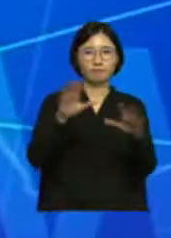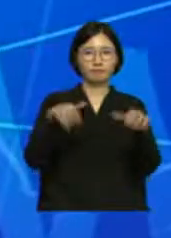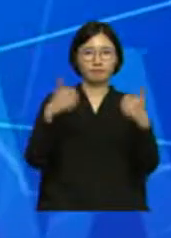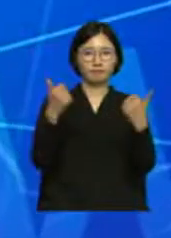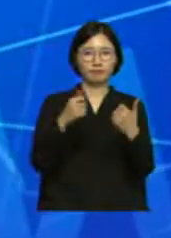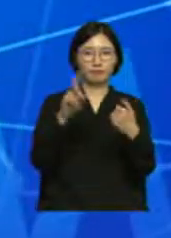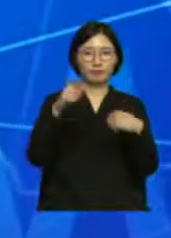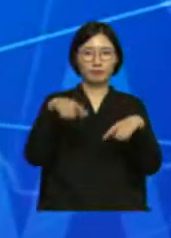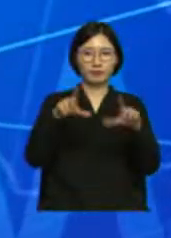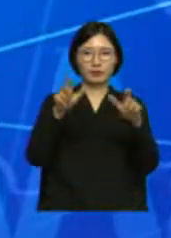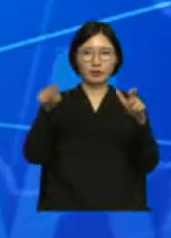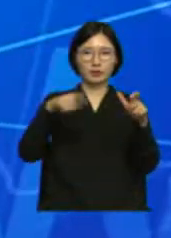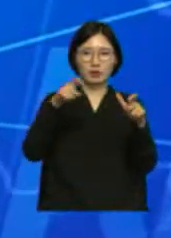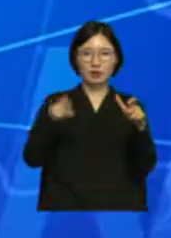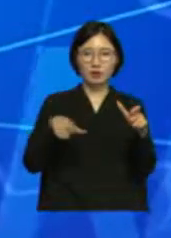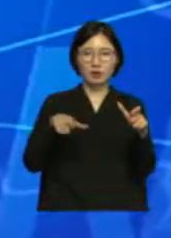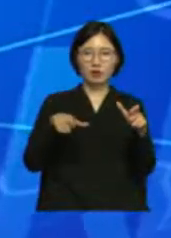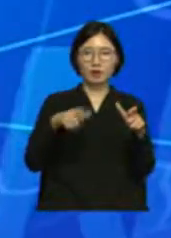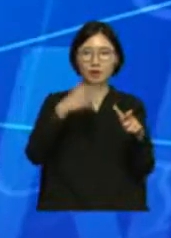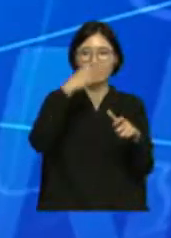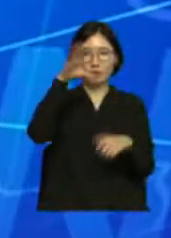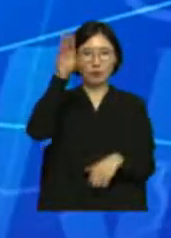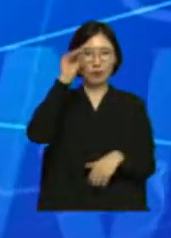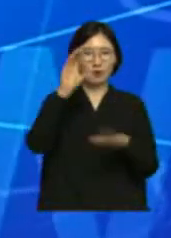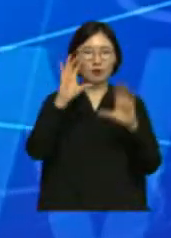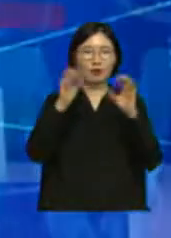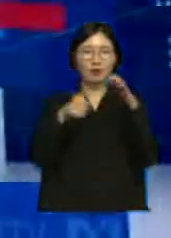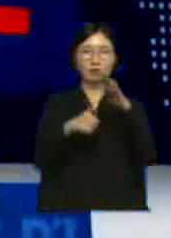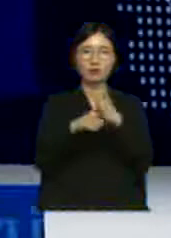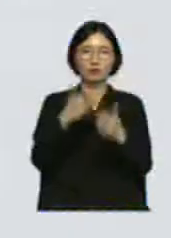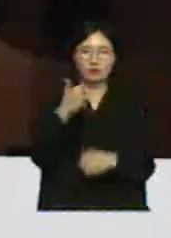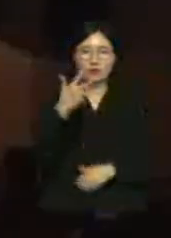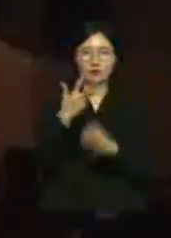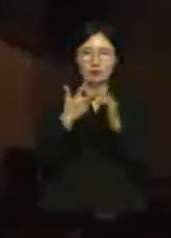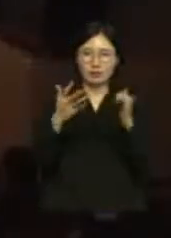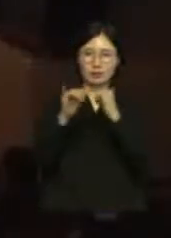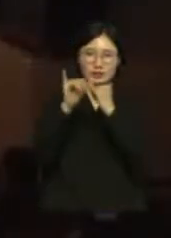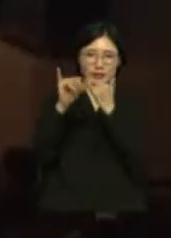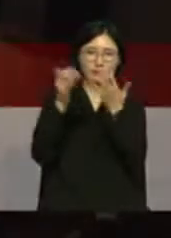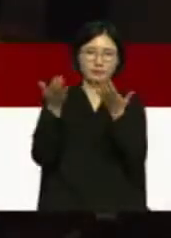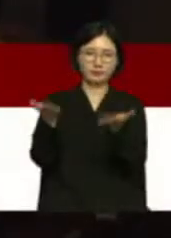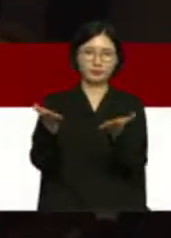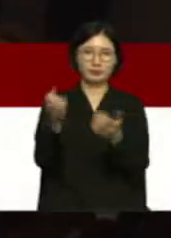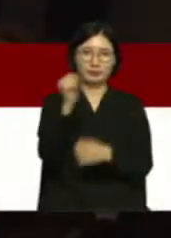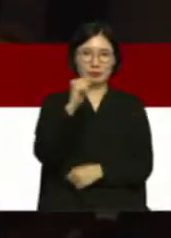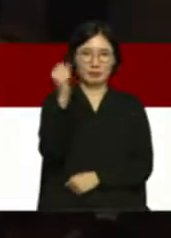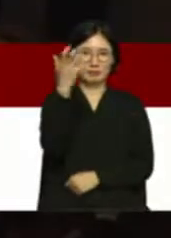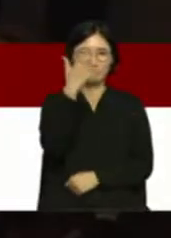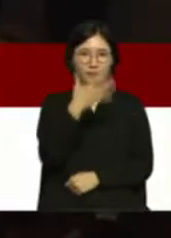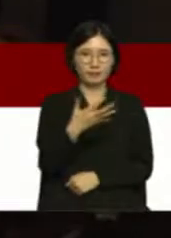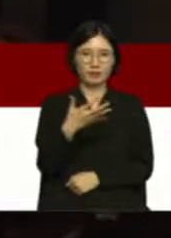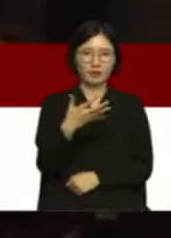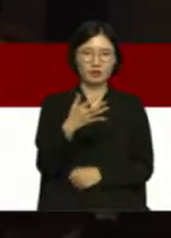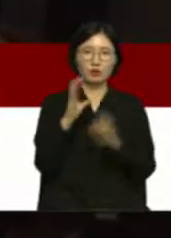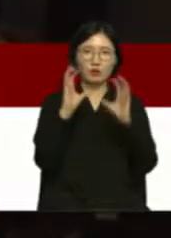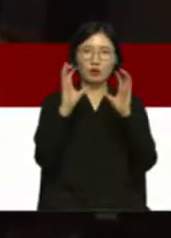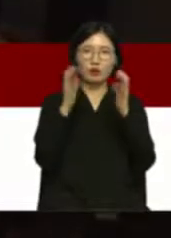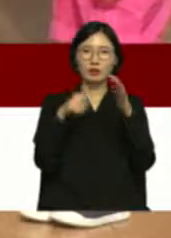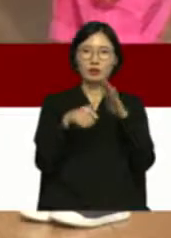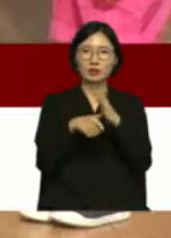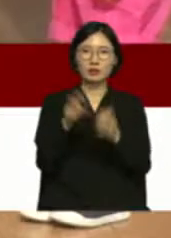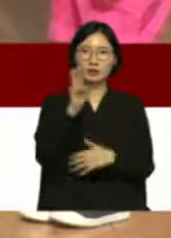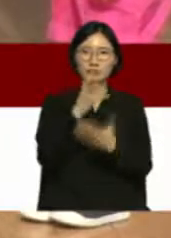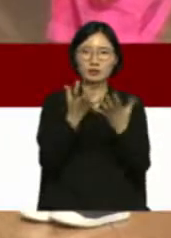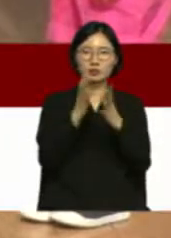강남구의회는 지난 10일 지역 내 모범 어린이 88명에게 표창을 수여했습니다. 마술쇼와 태화토마토 어린이 합창단의